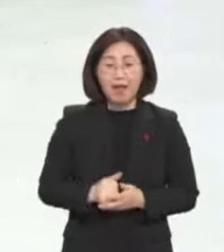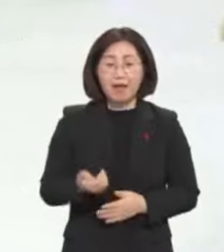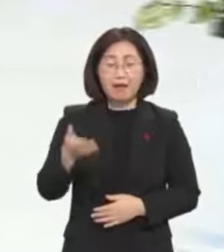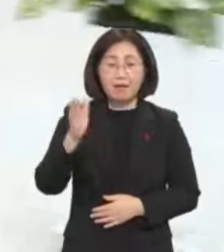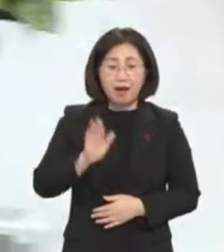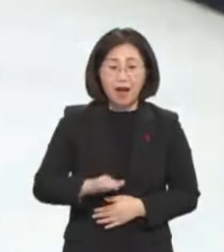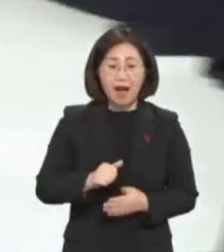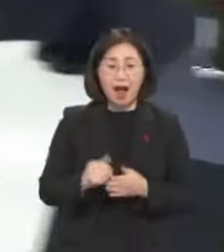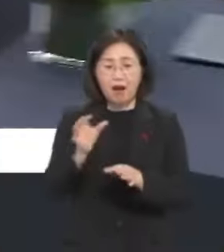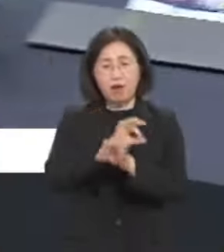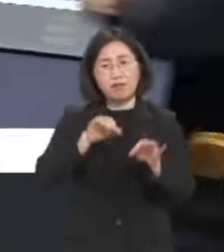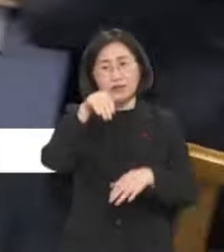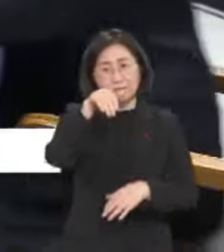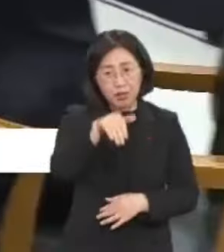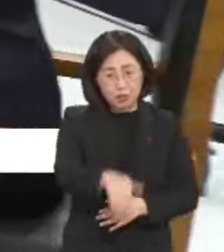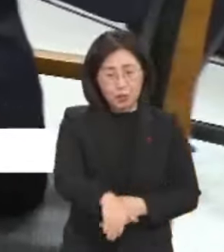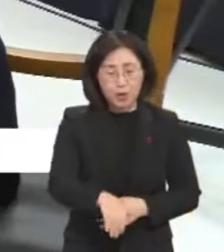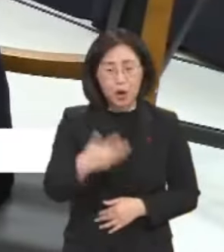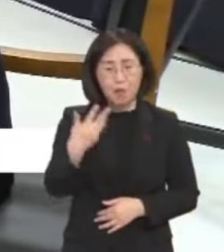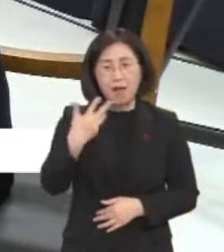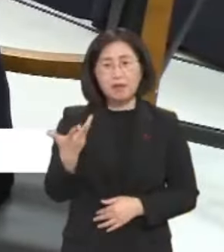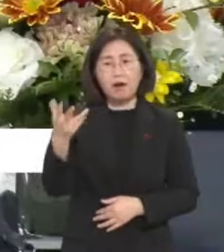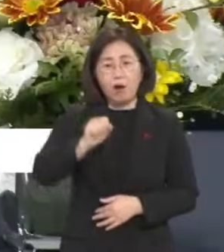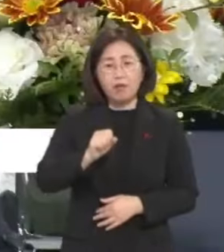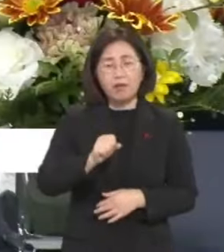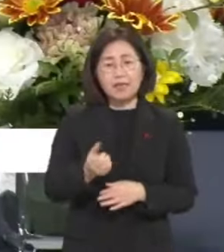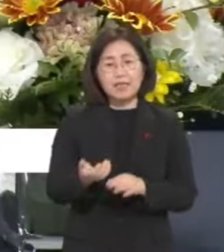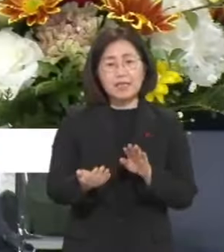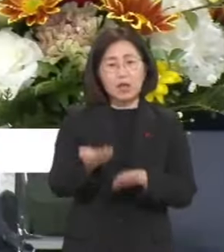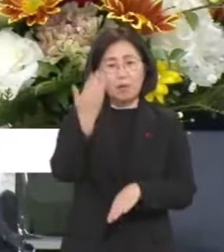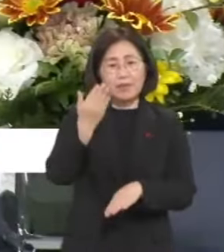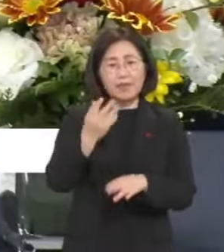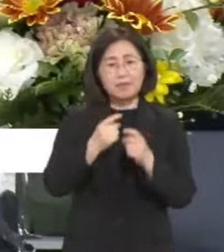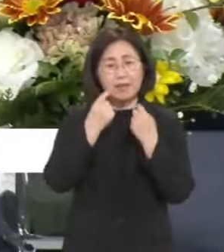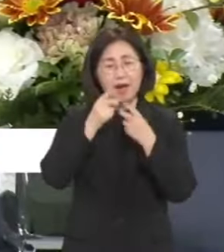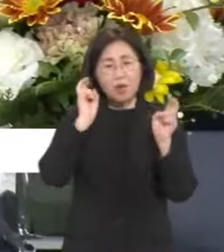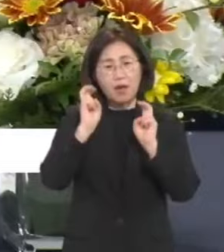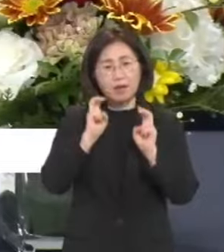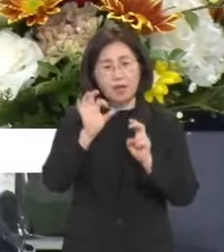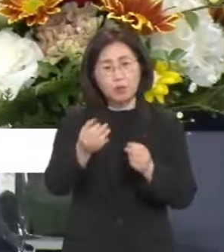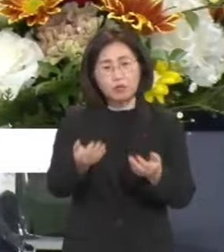경기 침체 우려 속에 8천억 원이 넘는 민간 자본을 유치할 수 있을지 여부가